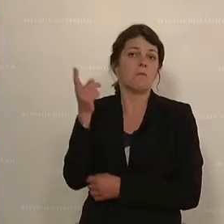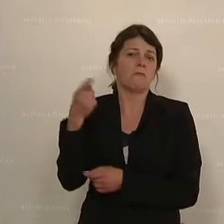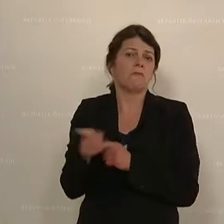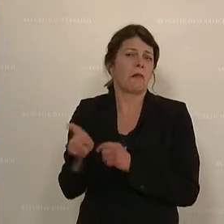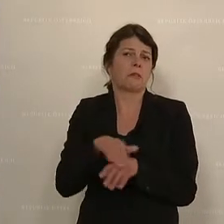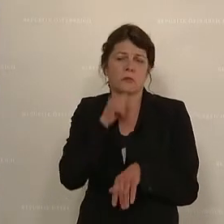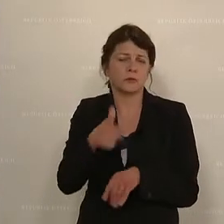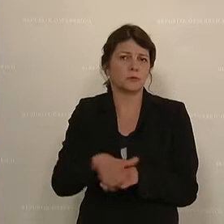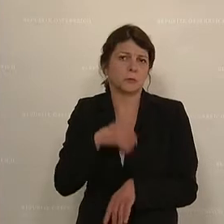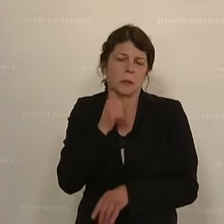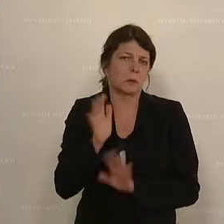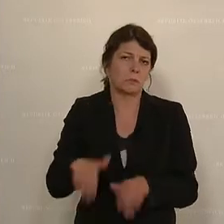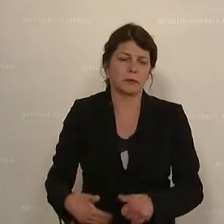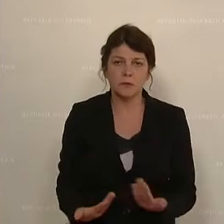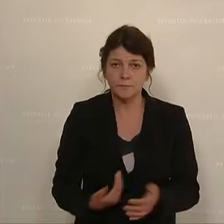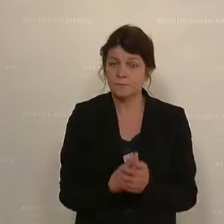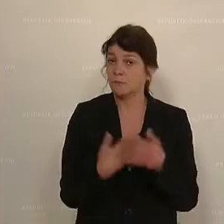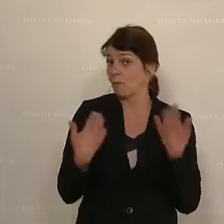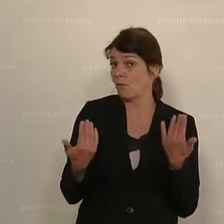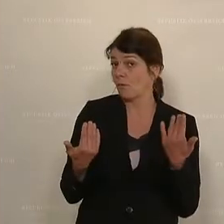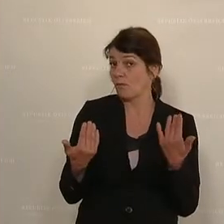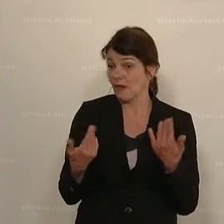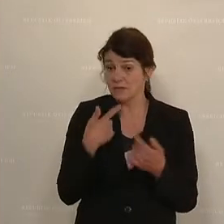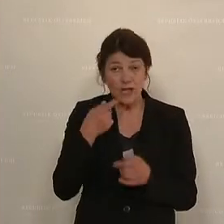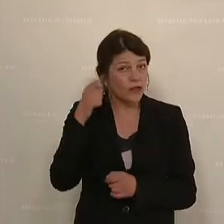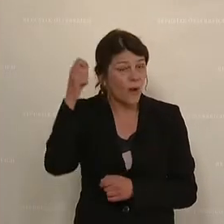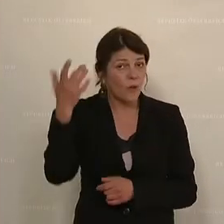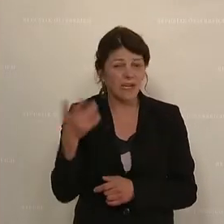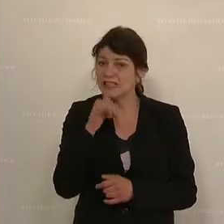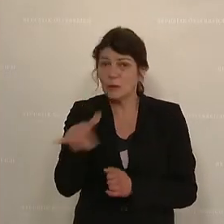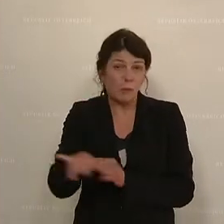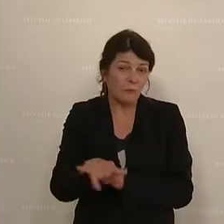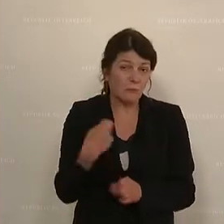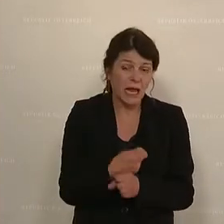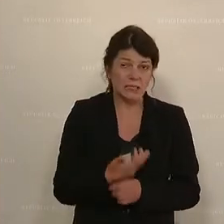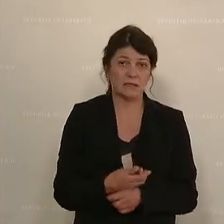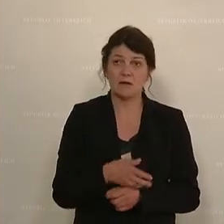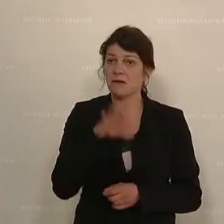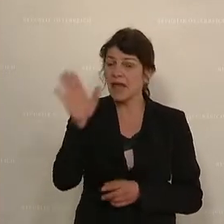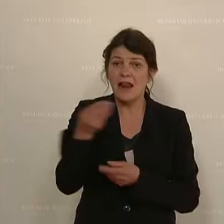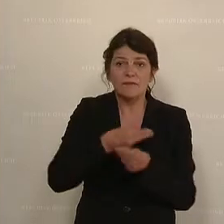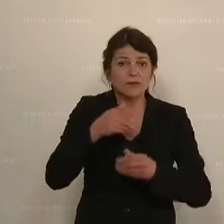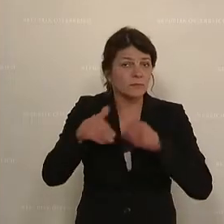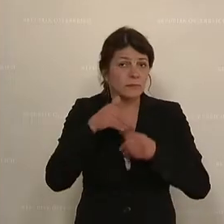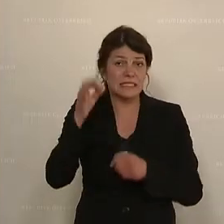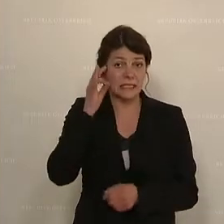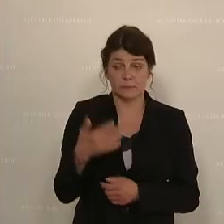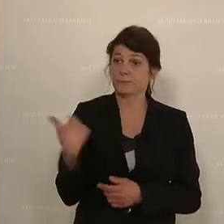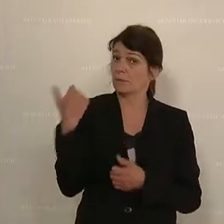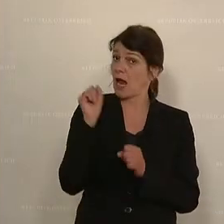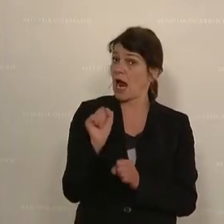werden. Wir reden hier von Teuerungen, nicht nur Spritpreisen. Ihre Wirtschaftsministerin könnte nach